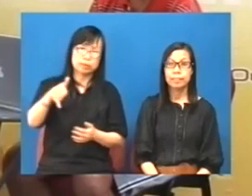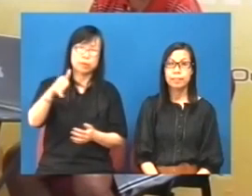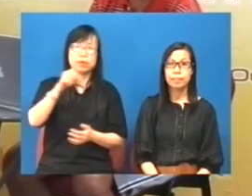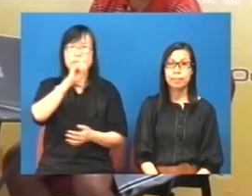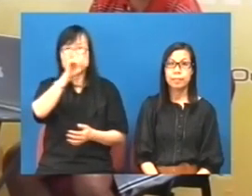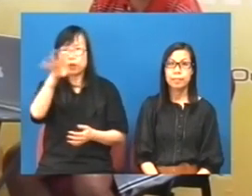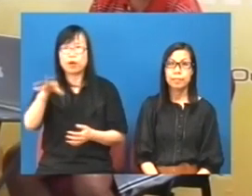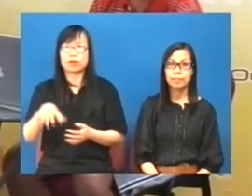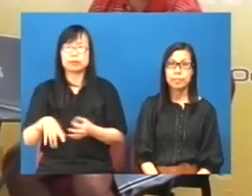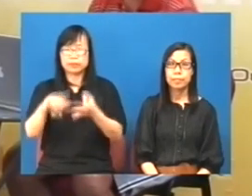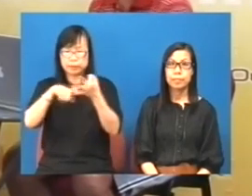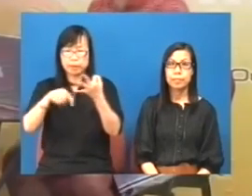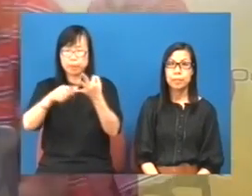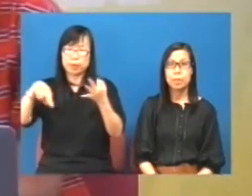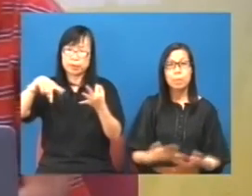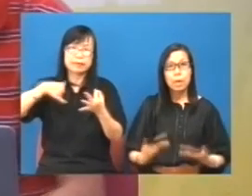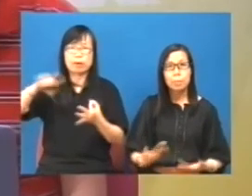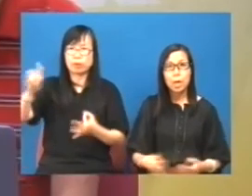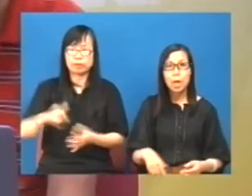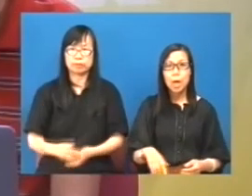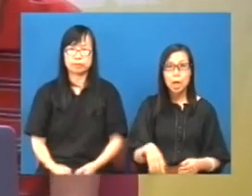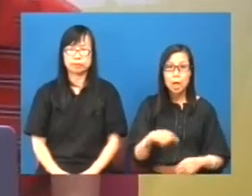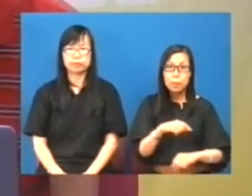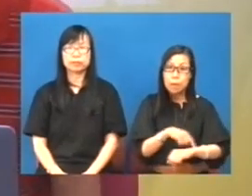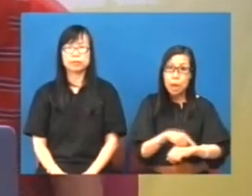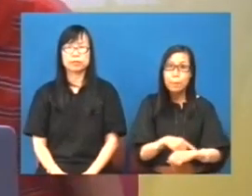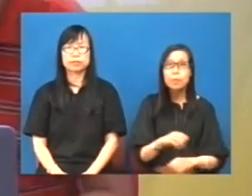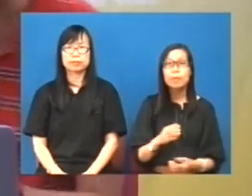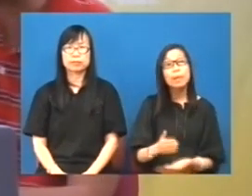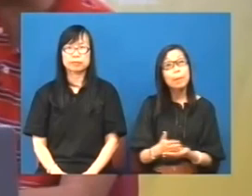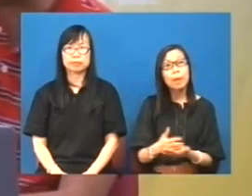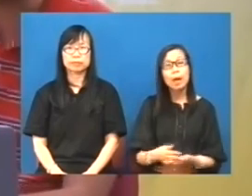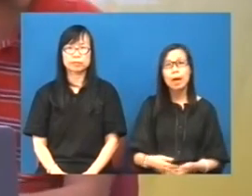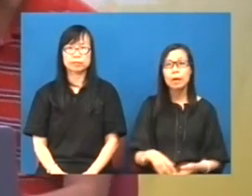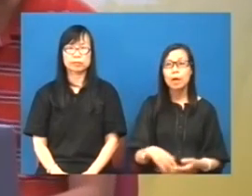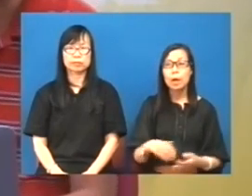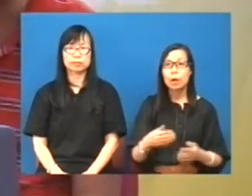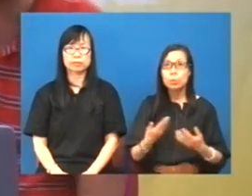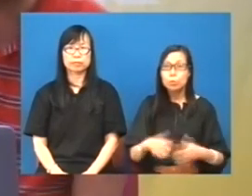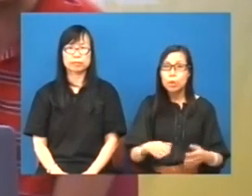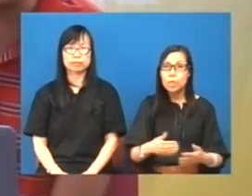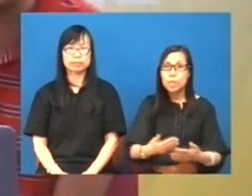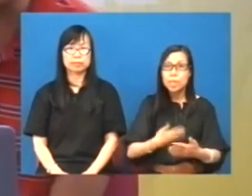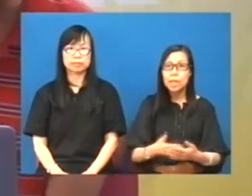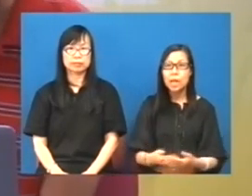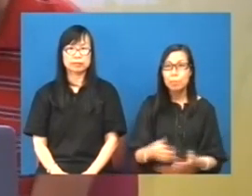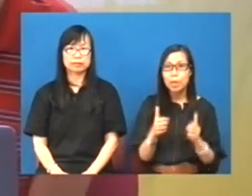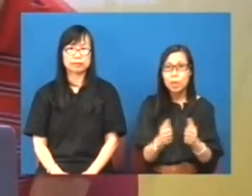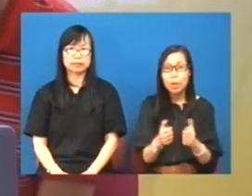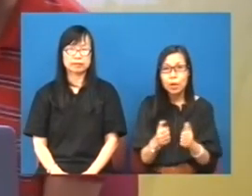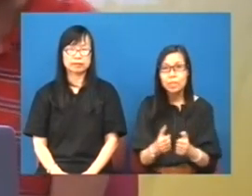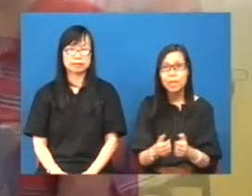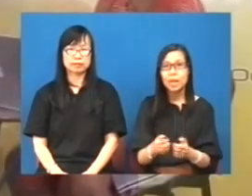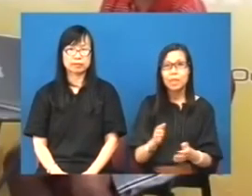陳茂波早前好我們今日節目時間到此為止未見到之前剛才忘記做一件事就是多謝今天做